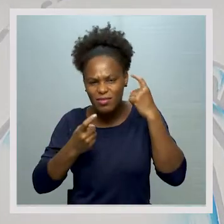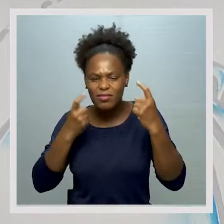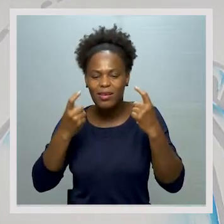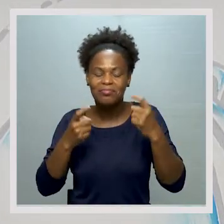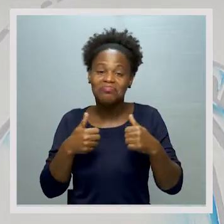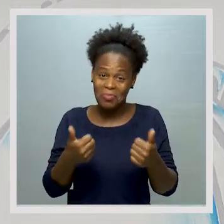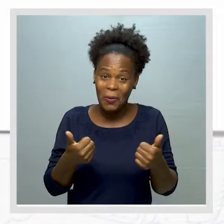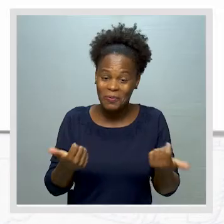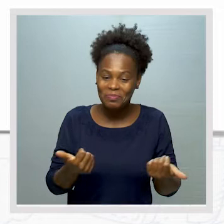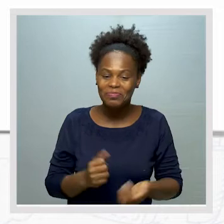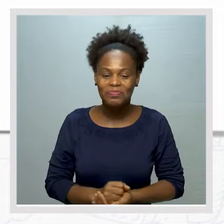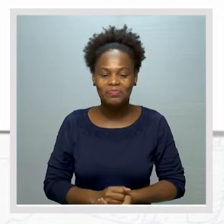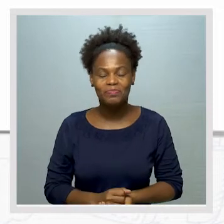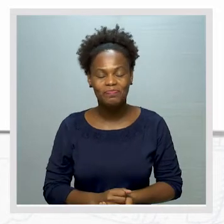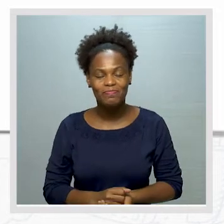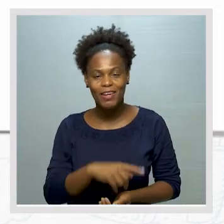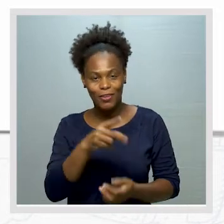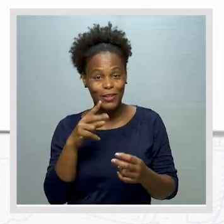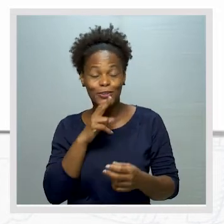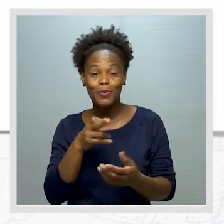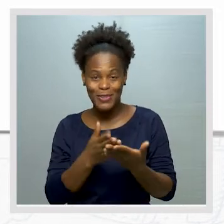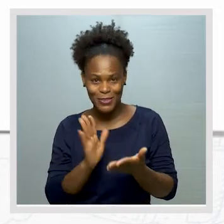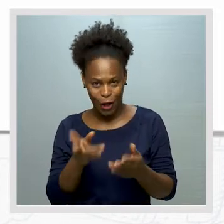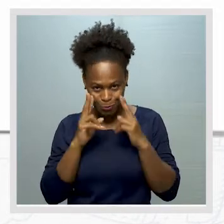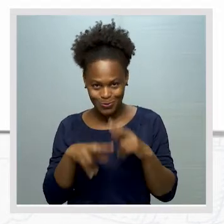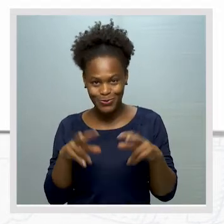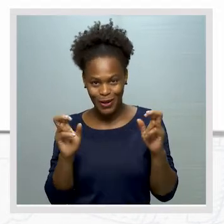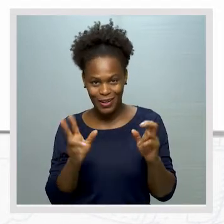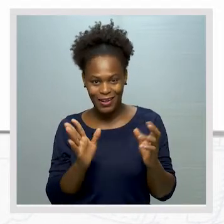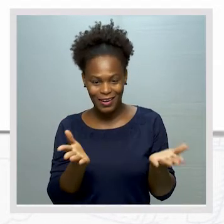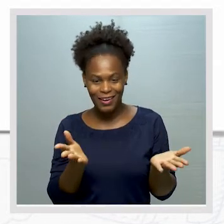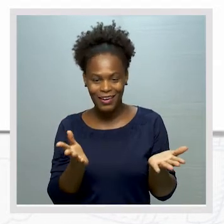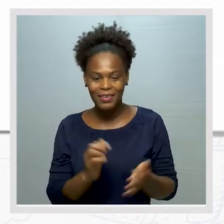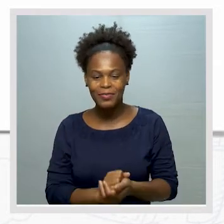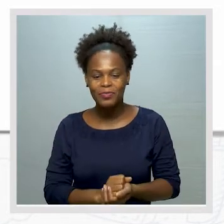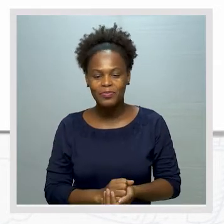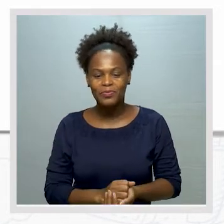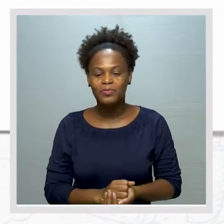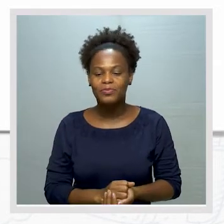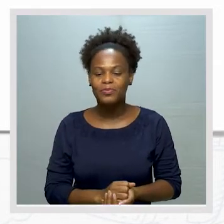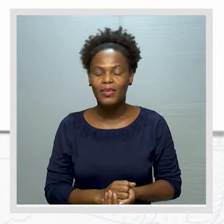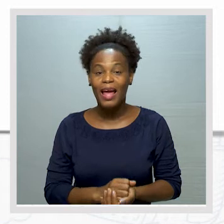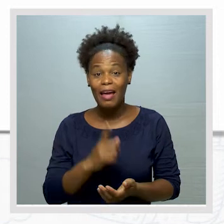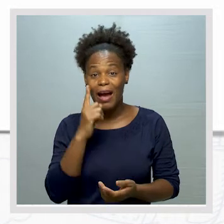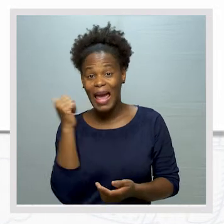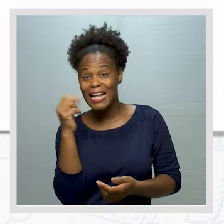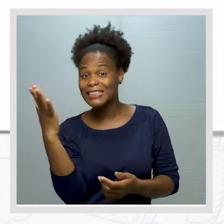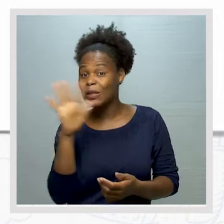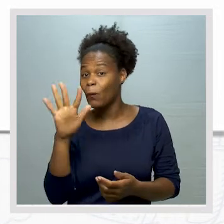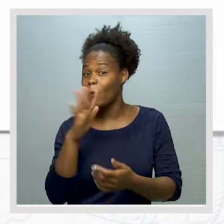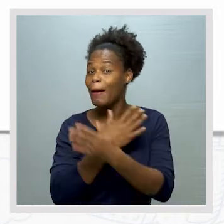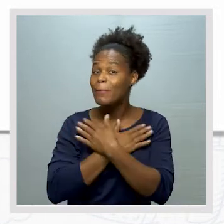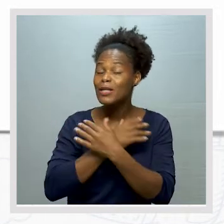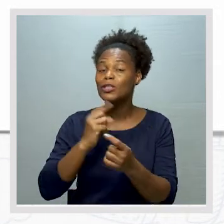bon. Vous avez trouvé la réponse, sûrement. Donc, ils sont sur un